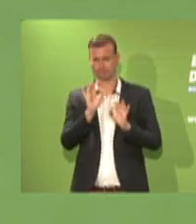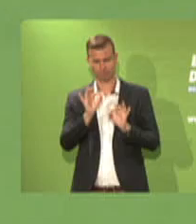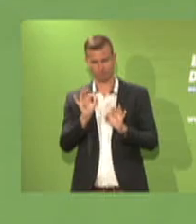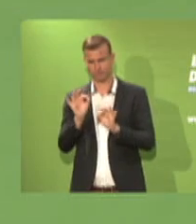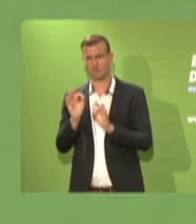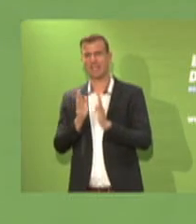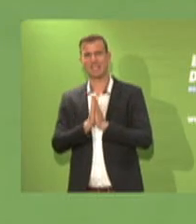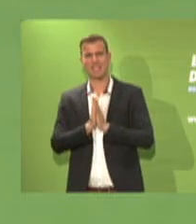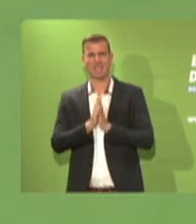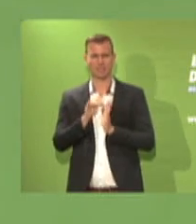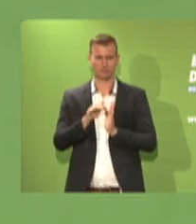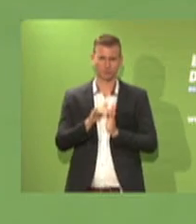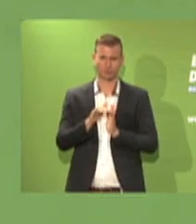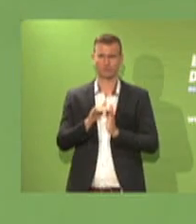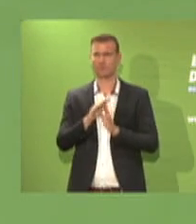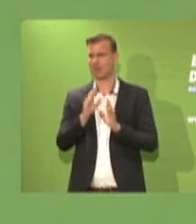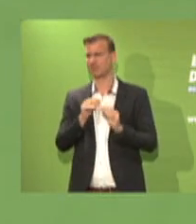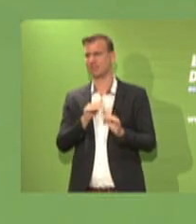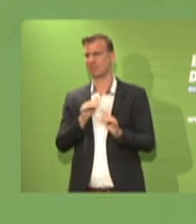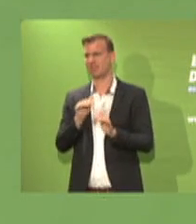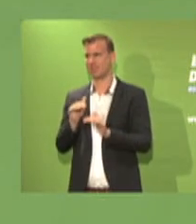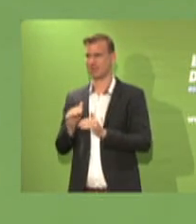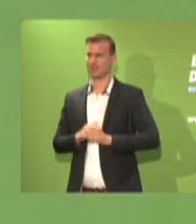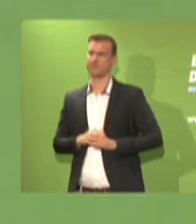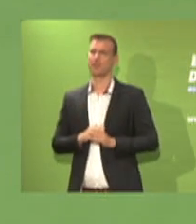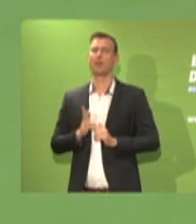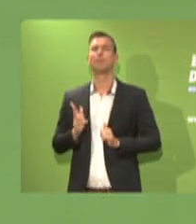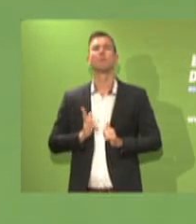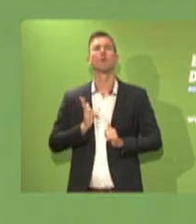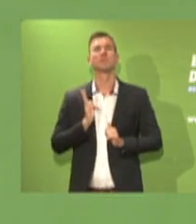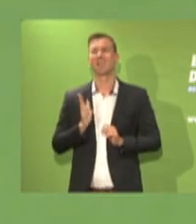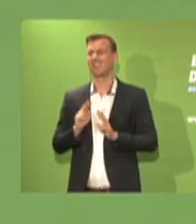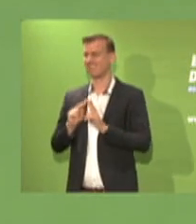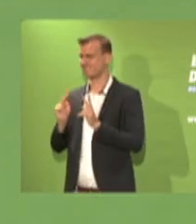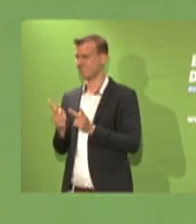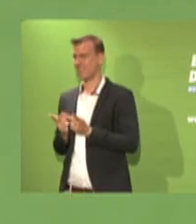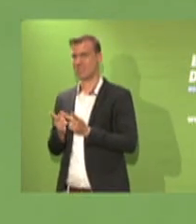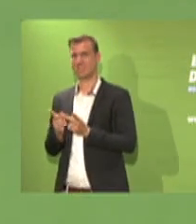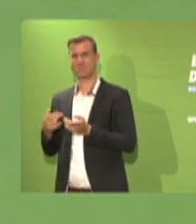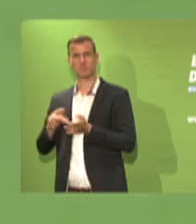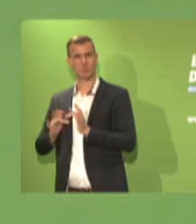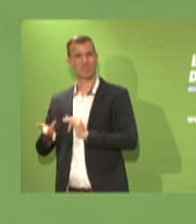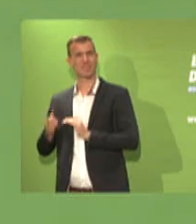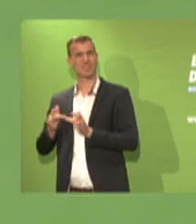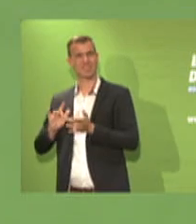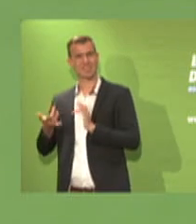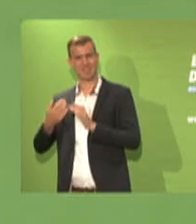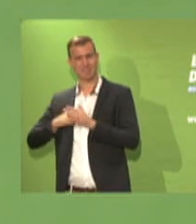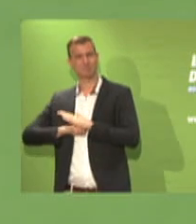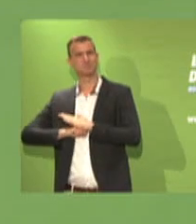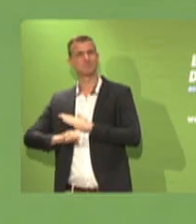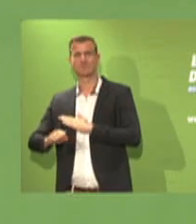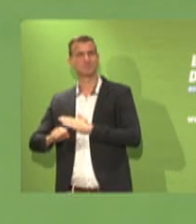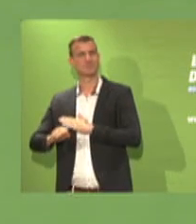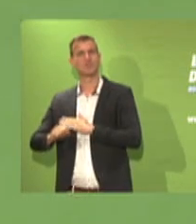gibt die Kirche im Dorf. So, aber eben die moderne Welt, die über das Internet viele Möglichkeiten eben